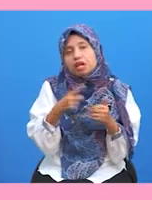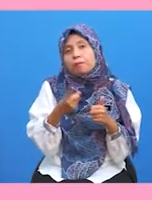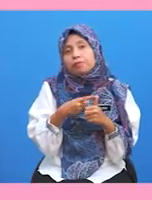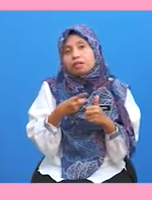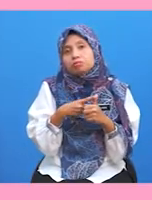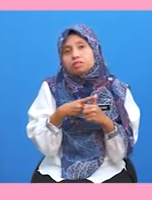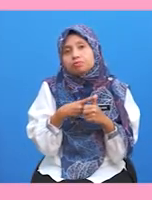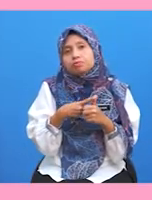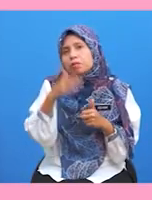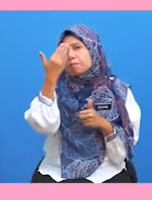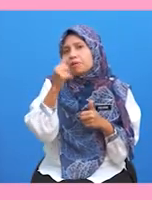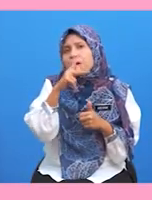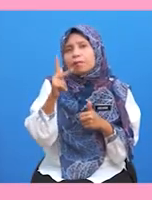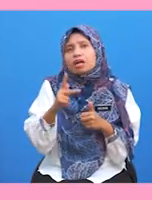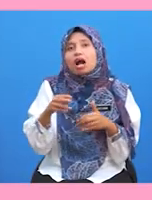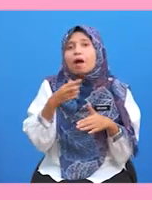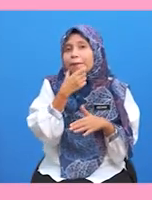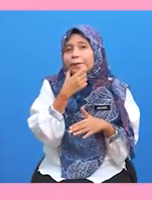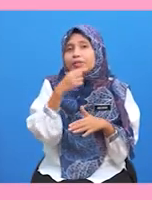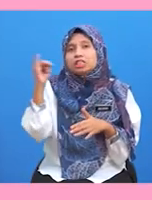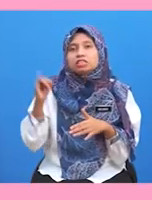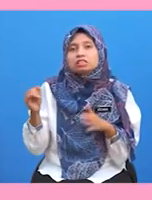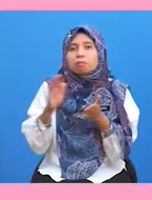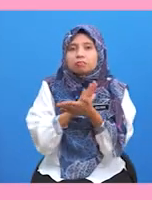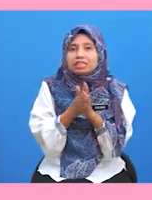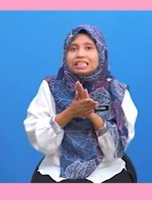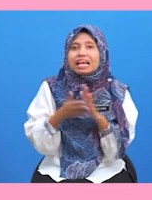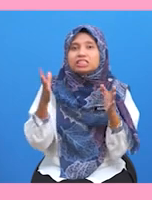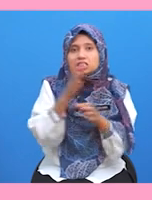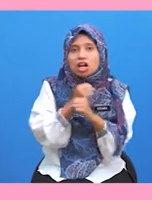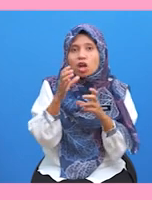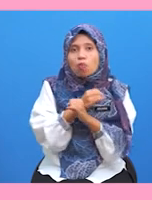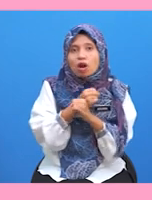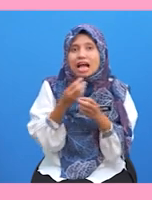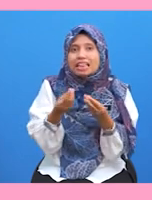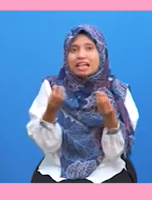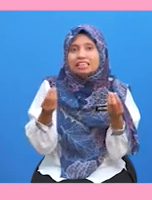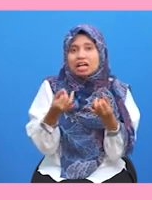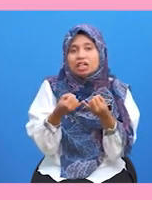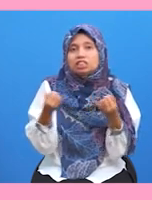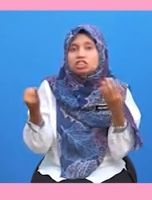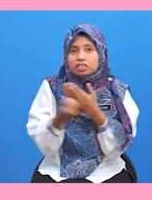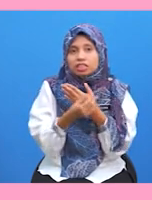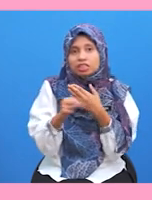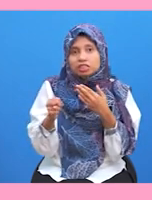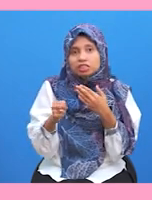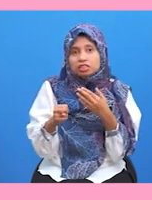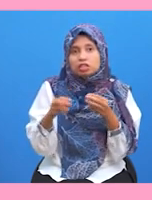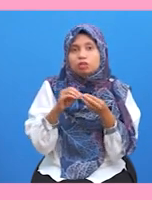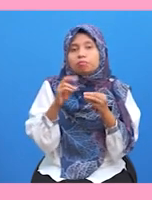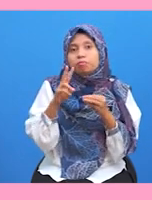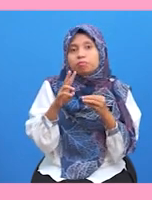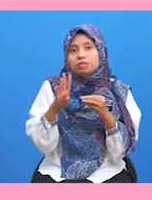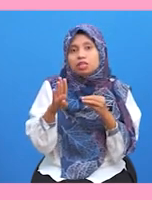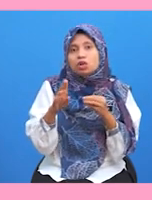Pertama, mengapakah British menjadikan Sarawak tanah jajahannya? Huraikan